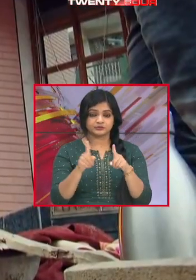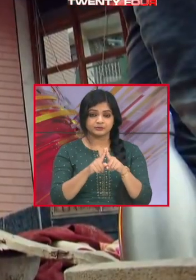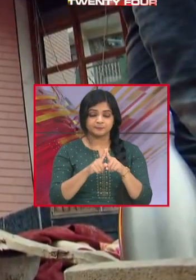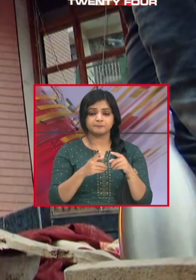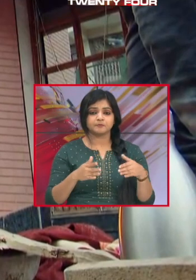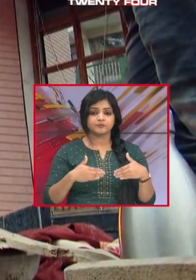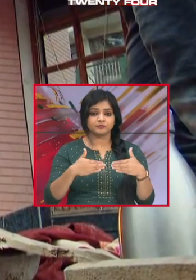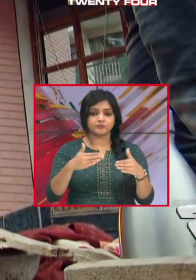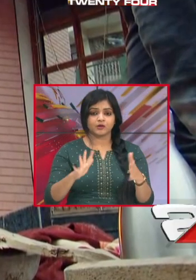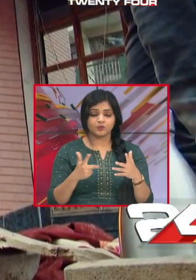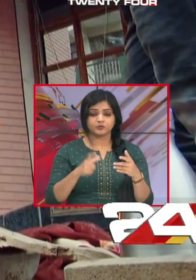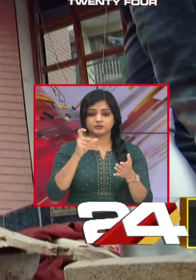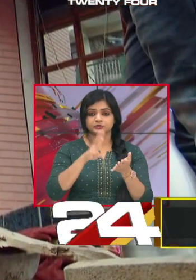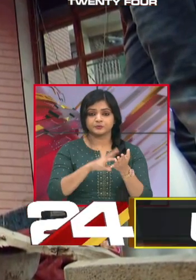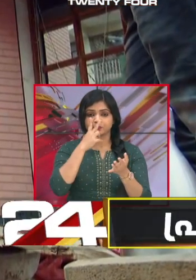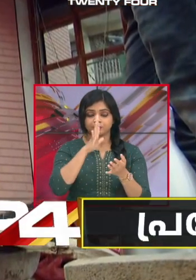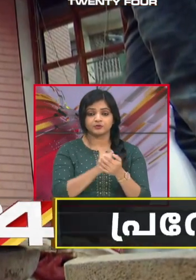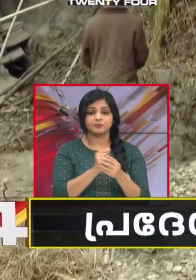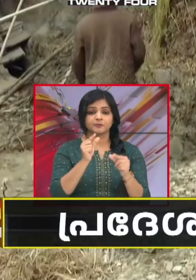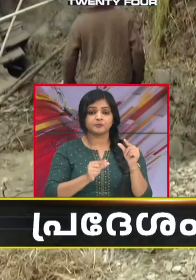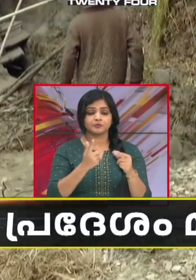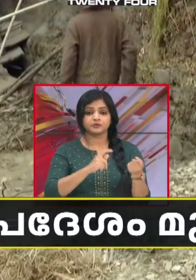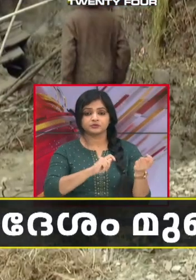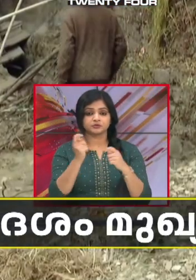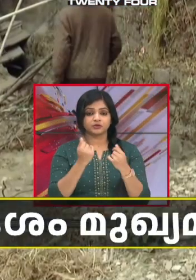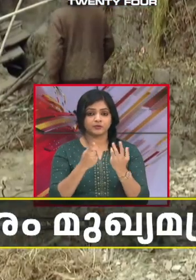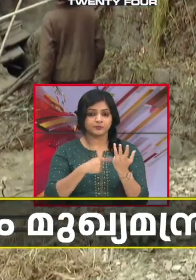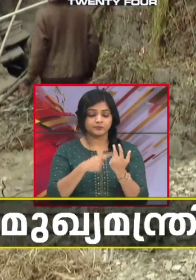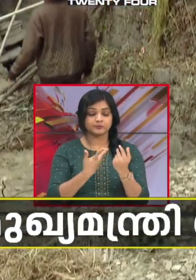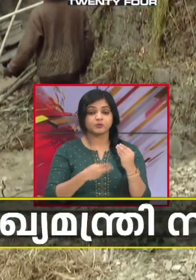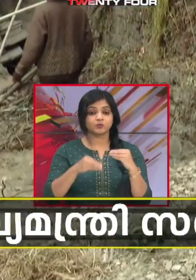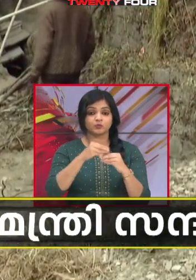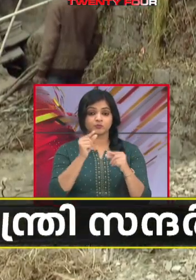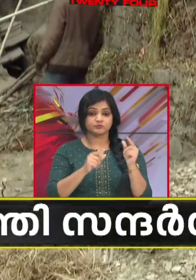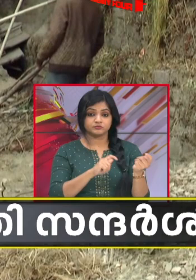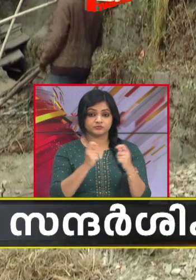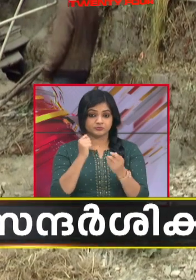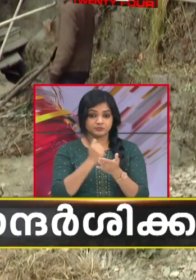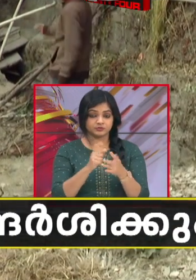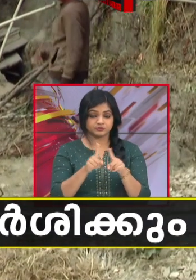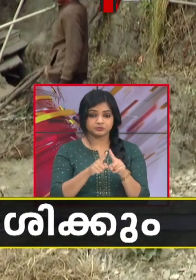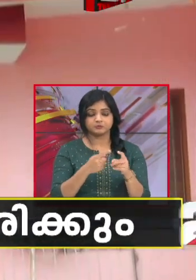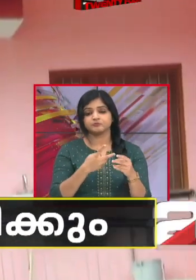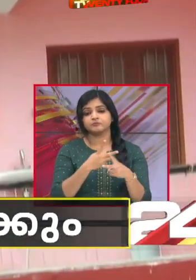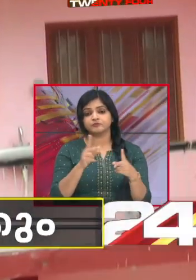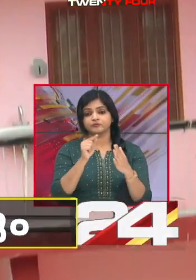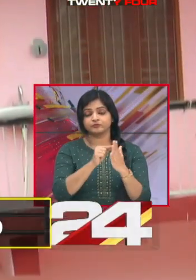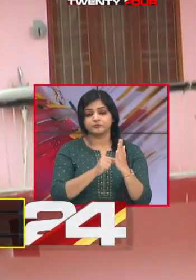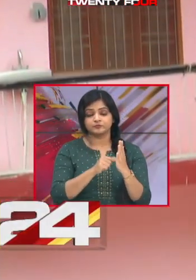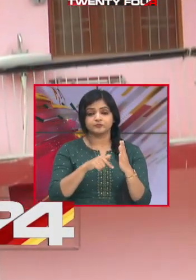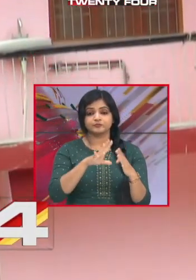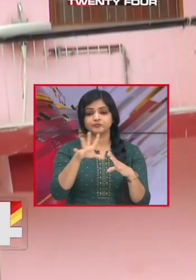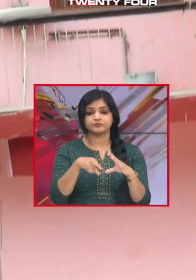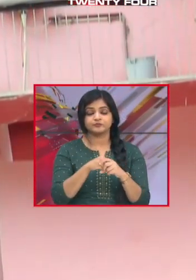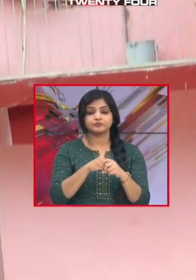മുഖ്യമന്ത്രി വിലയിരുത്തുന്നുണ്ട്. എത്രത്തോളം പേരെ മാറ്റിപ്പാർപ്പിക്കാൻ കഴിഞ്ഞു, ഇനി എത്ര പേരെ മാറ്റിപ്പാർപ്പിക്കേണ്ടതുണ്ട് എന്നതടക്കമുള്ള കാര്യങ്ങൾ.